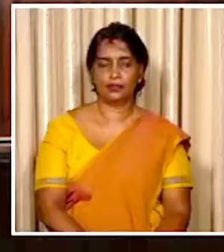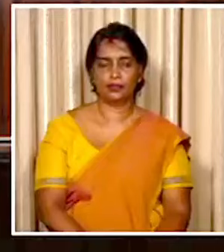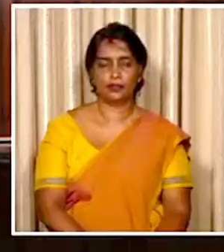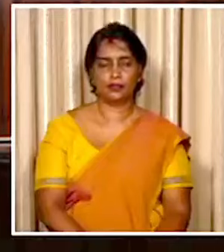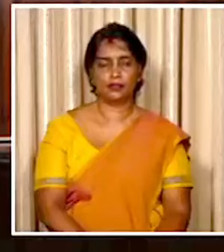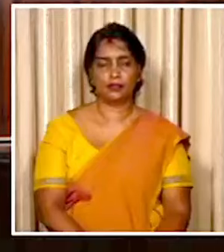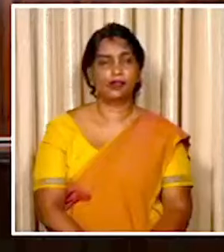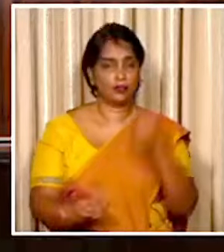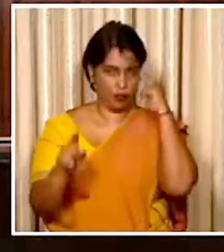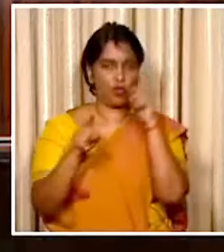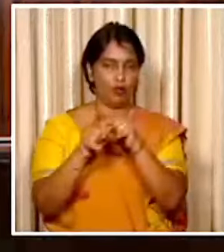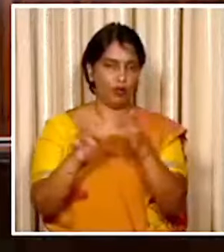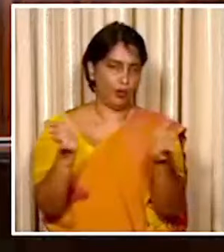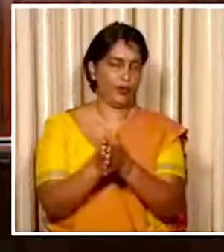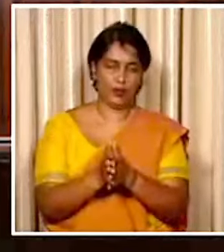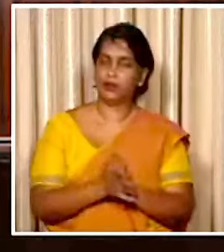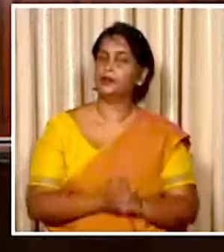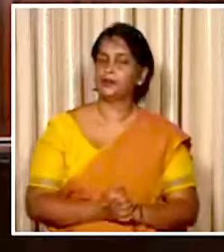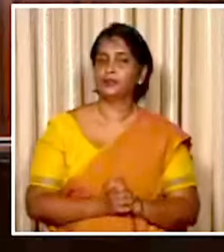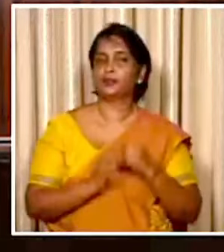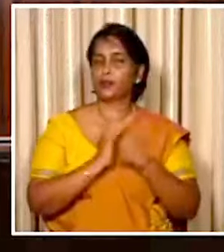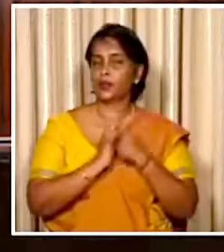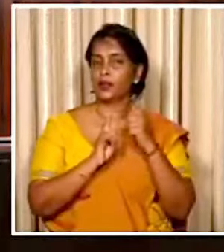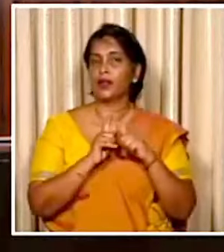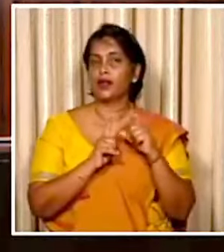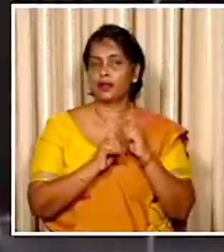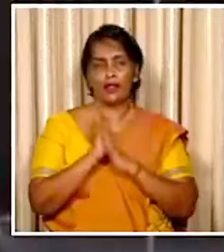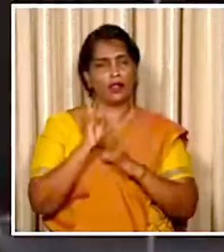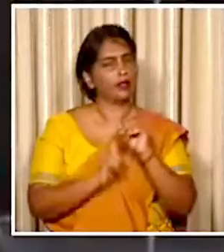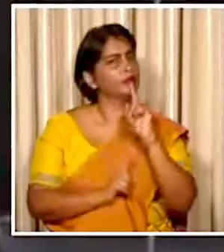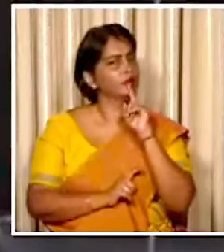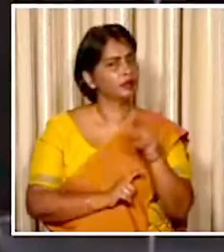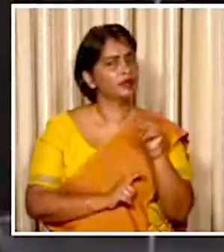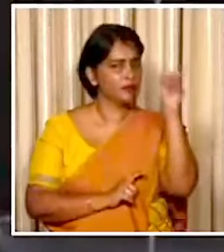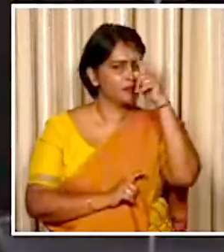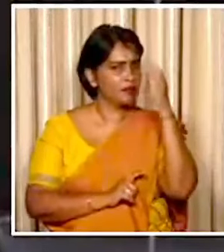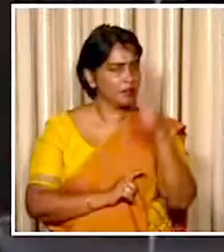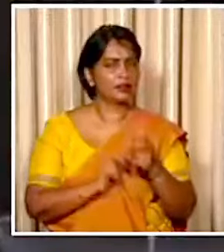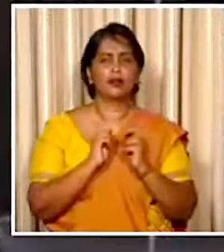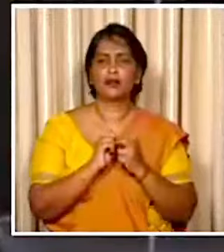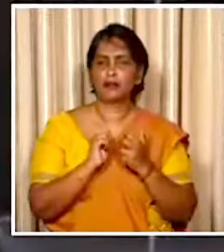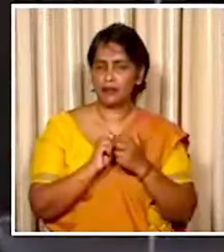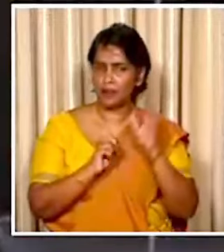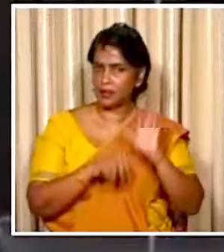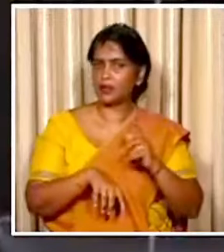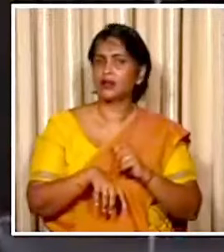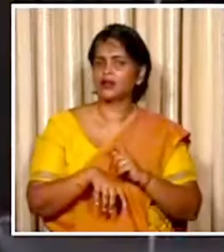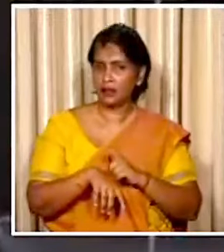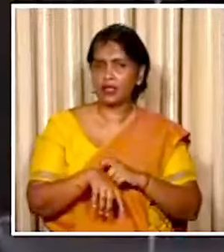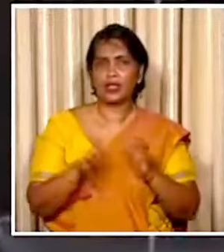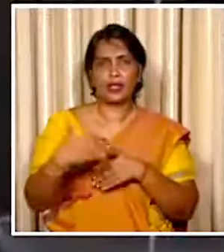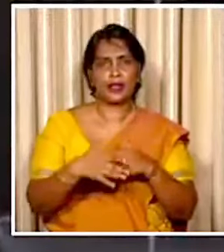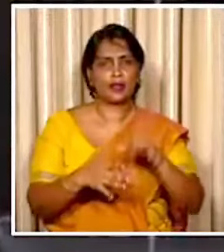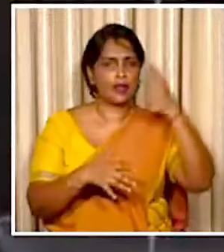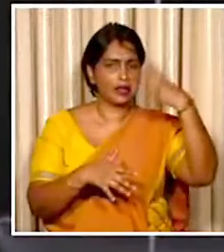මේ කාරණය සම්බන්ධවමයි ගරු අධ්‍යාපන ඇමතුමාගෙන් සඳහන් වුණා ඒ වැටුප් විෂමතා ප්‍රශ්නේ මතුවෙච්ච වෙලාවේ පත් කරපු කැබිනට් අණු